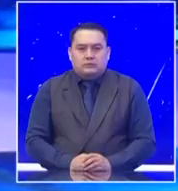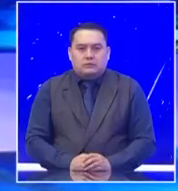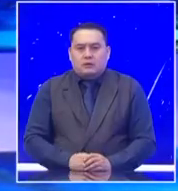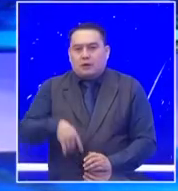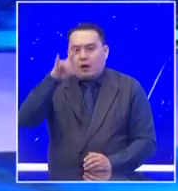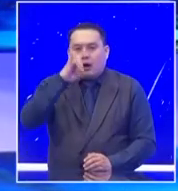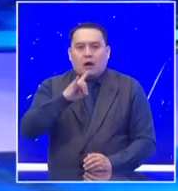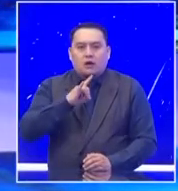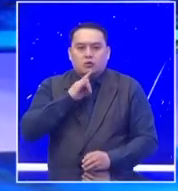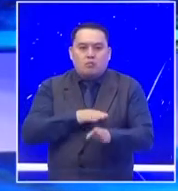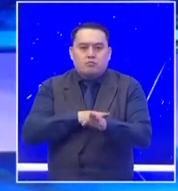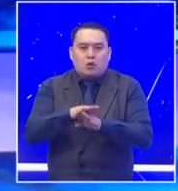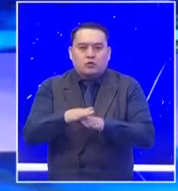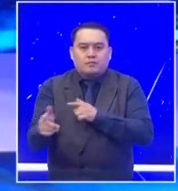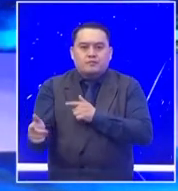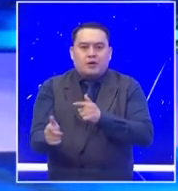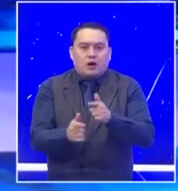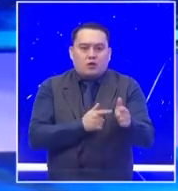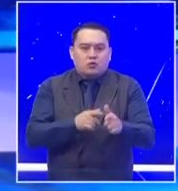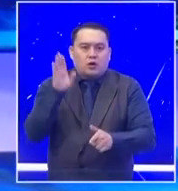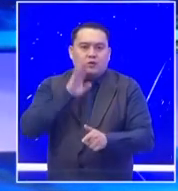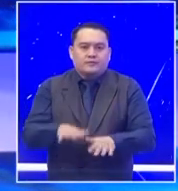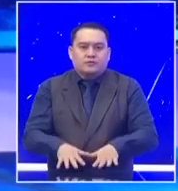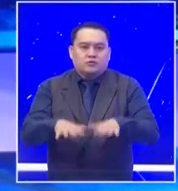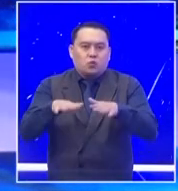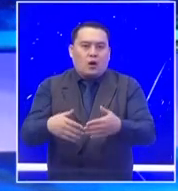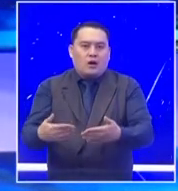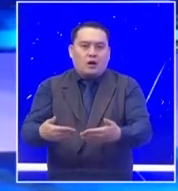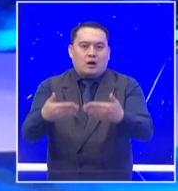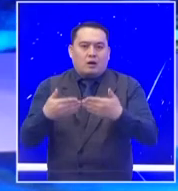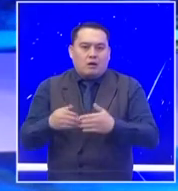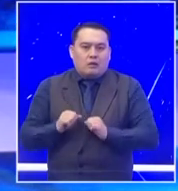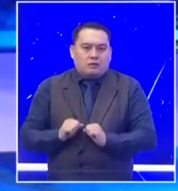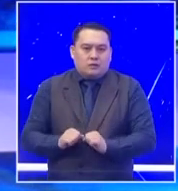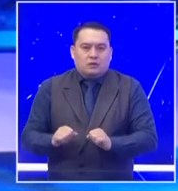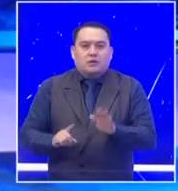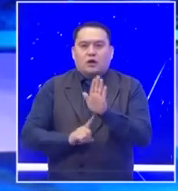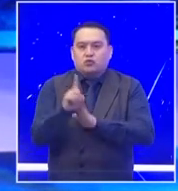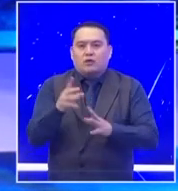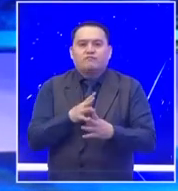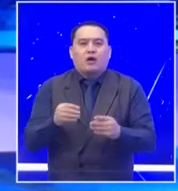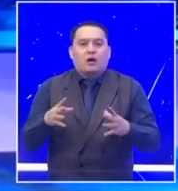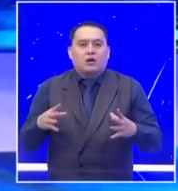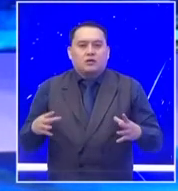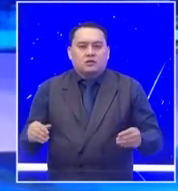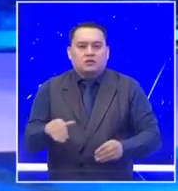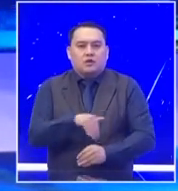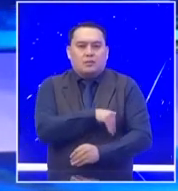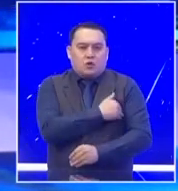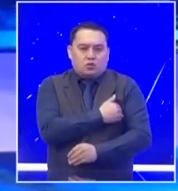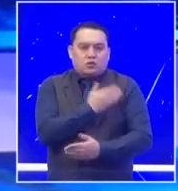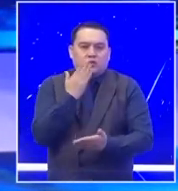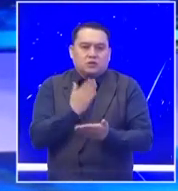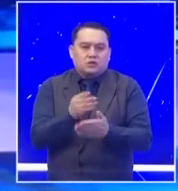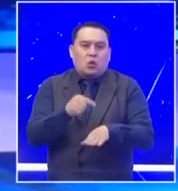В Казахстане идет полным ходом подготовка к паводковым ситуациям. Наступает весна, и уже наблюдается повышение температуры воздуха.